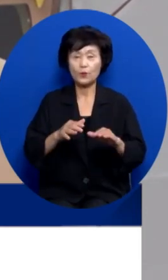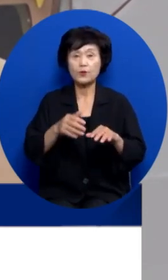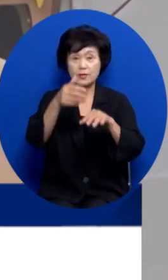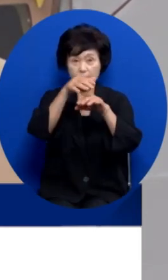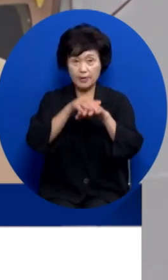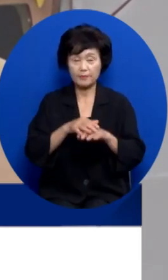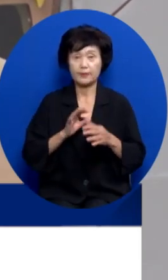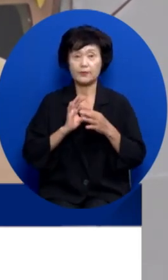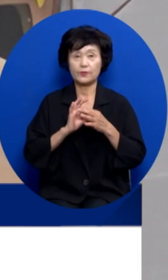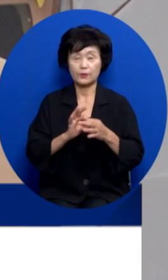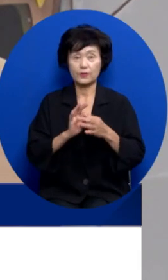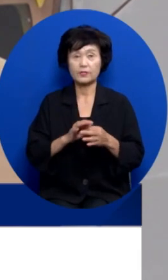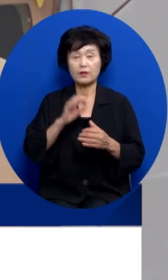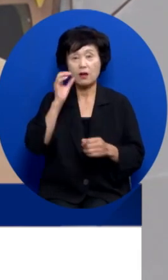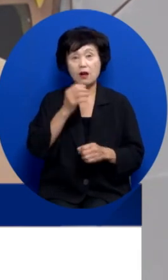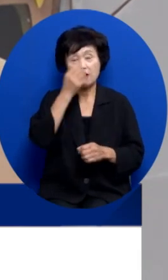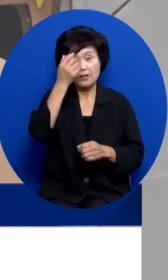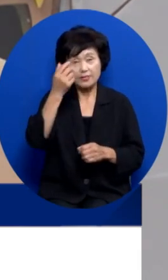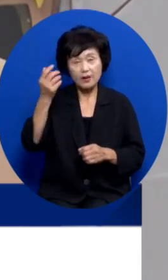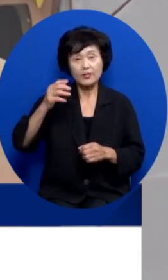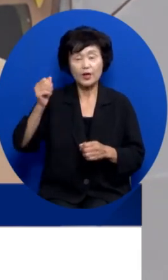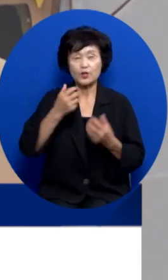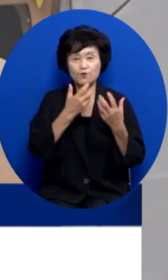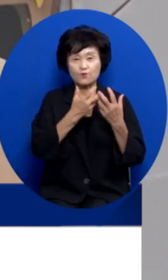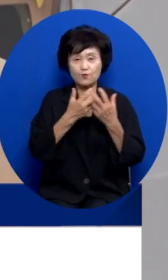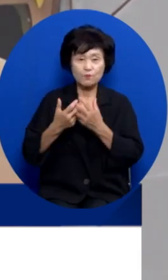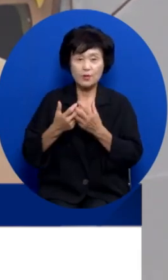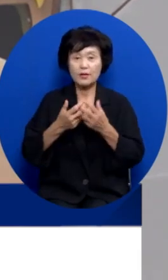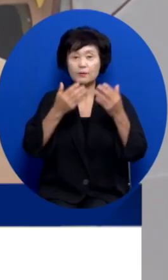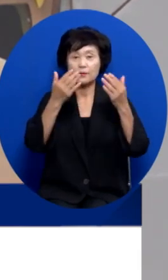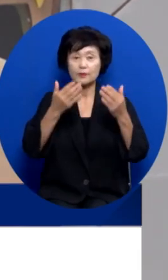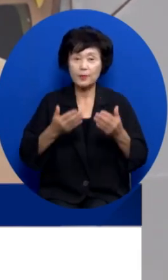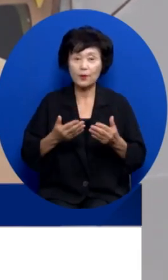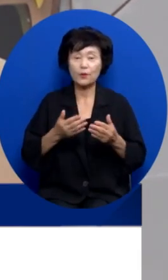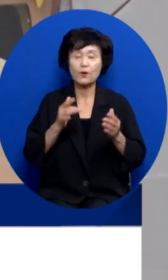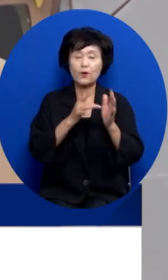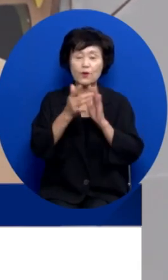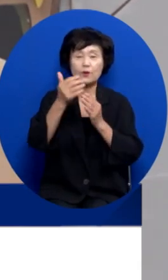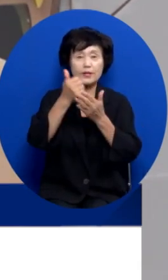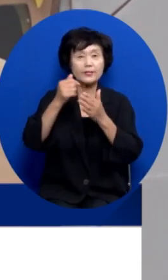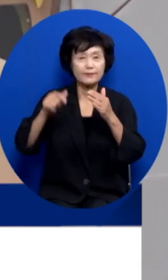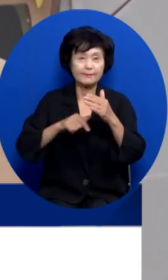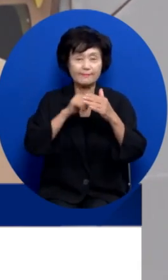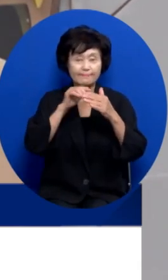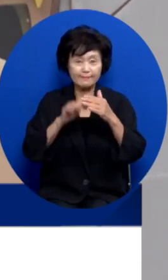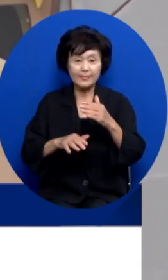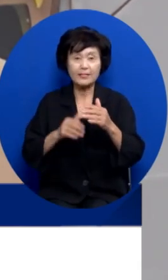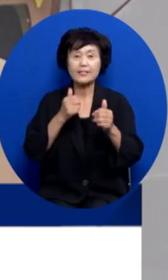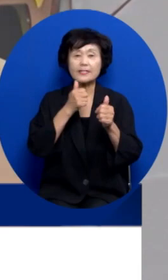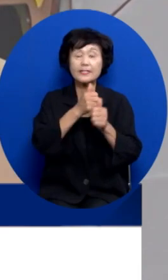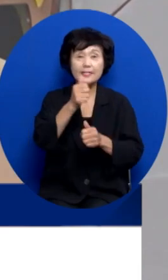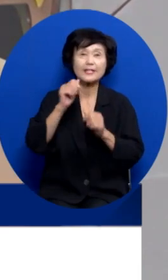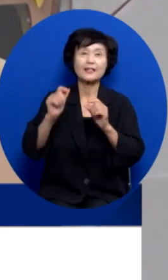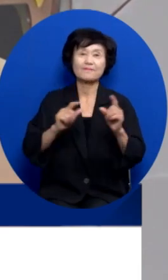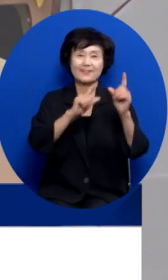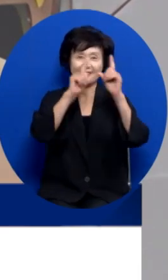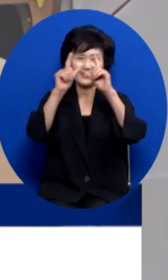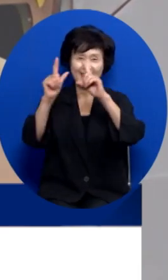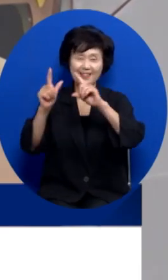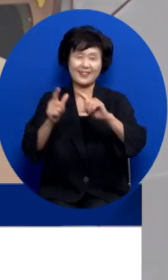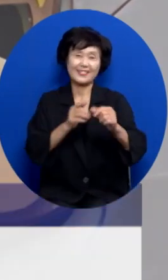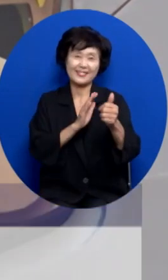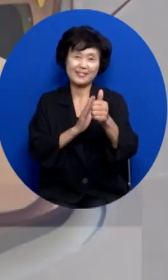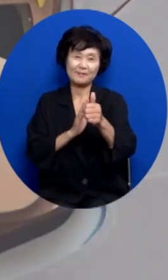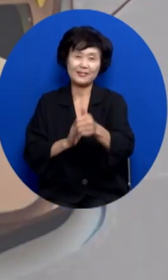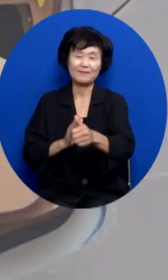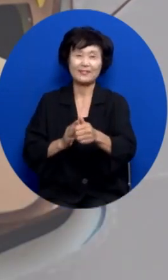통해서 성령으로 충만함을 입고 예수님 안에서 승리하며 살아가시길